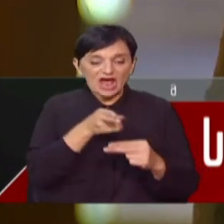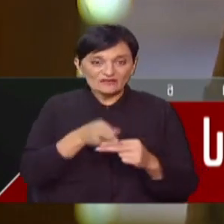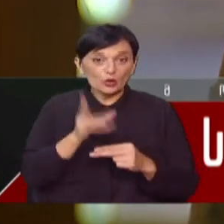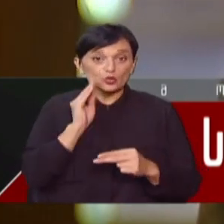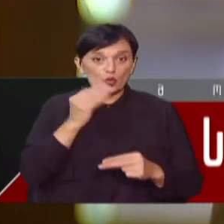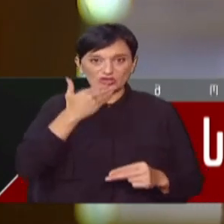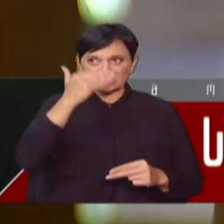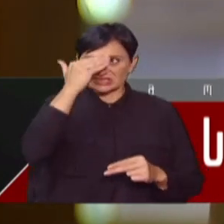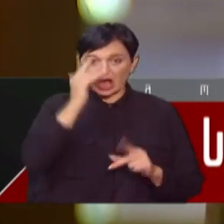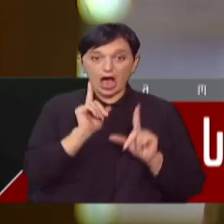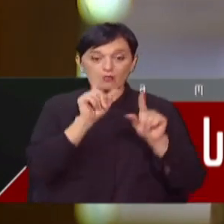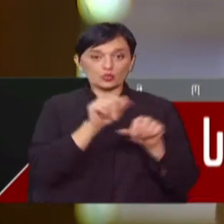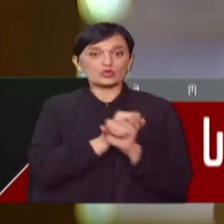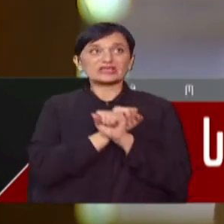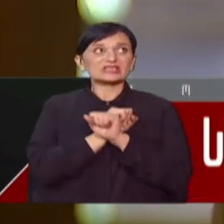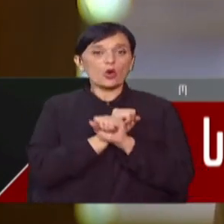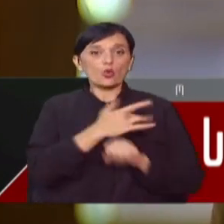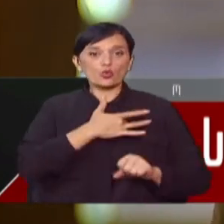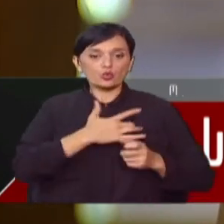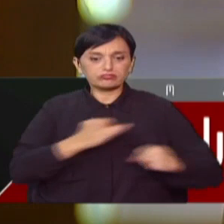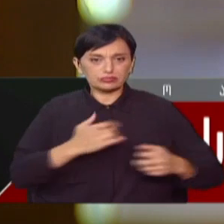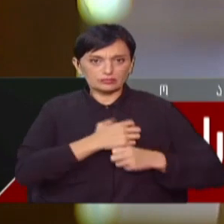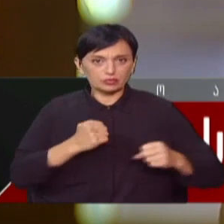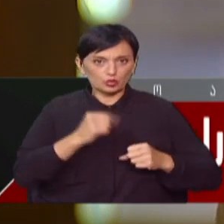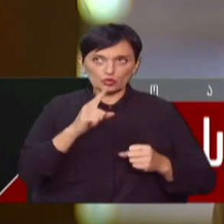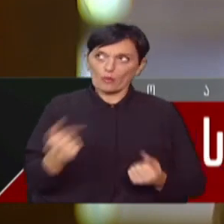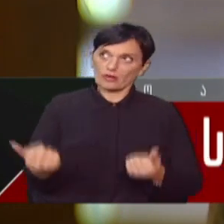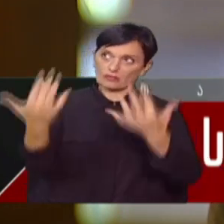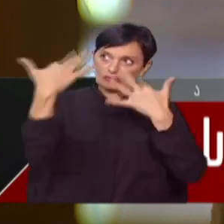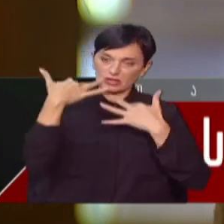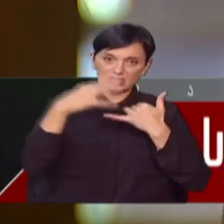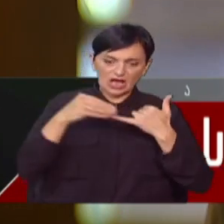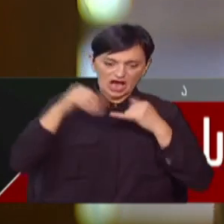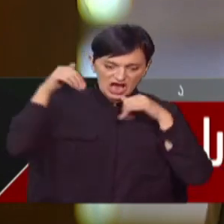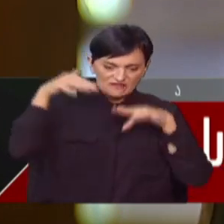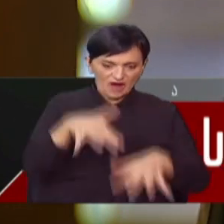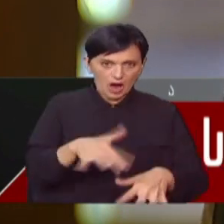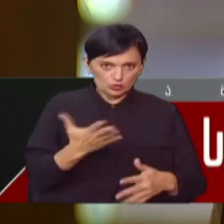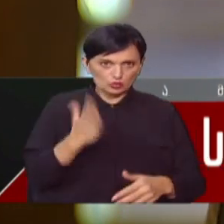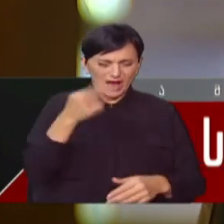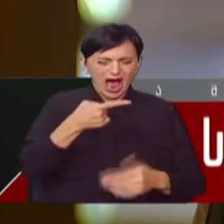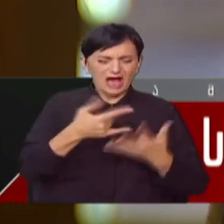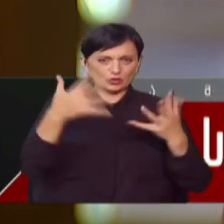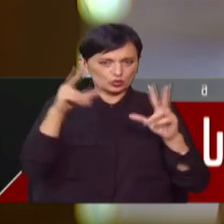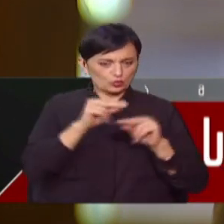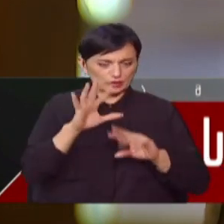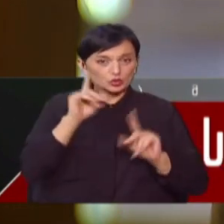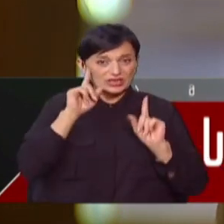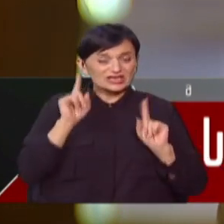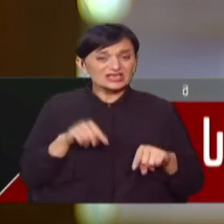მიდიღარ ზაფხულში და გინდა დაისვენო, გული არ უნდა გისკდებოდეს, რომ თავზე დაგემხო ბაღვარცობით ზვავი და 1000 უბედურება, და რომ